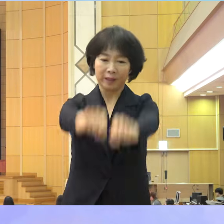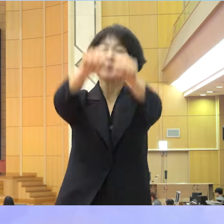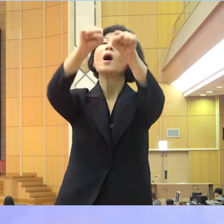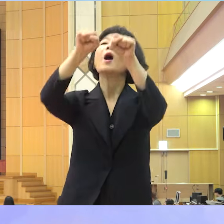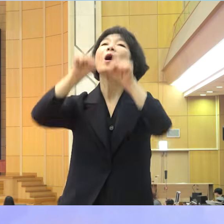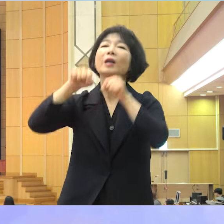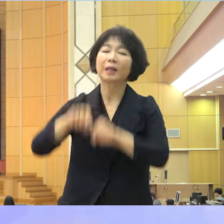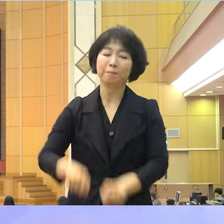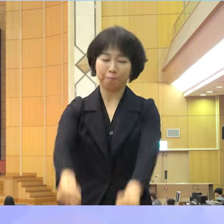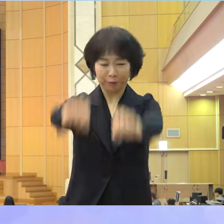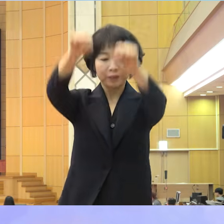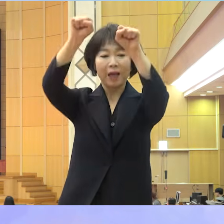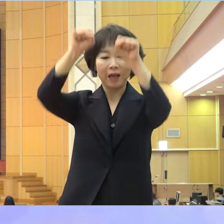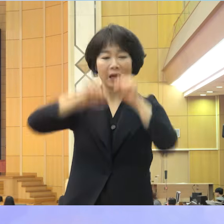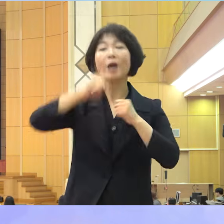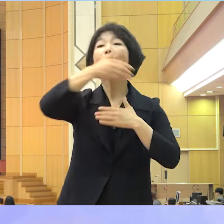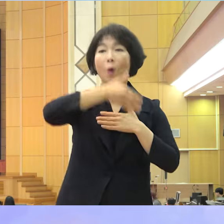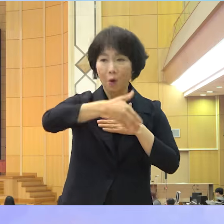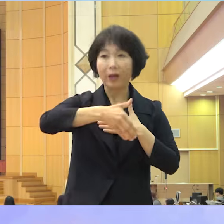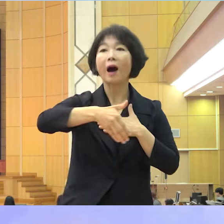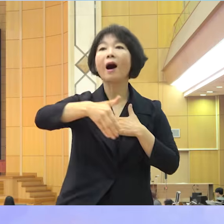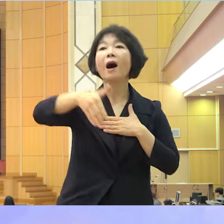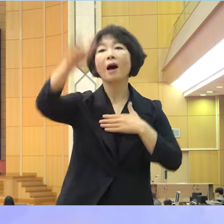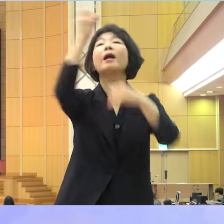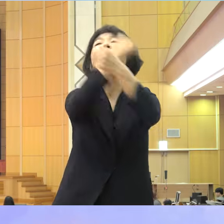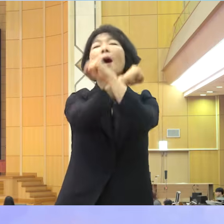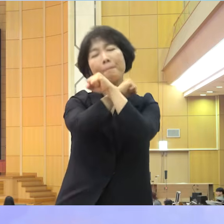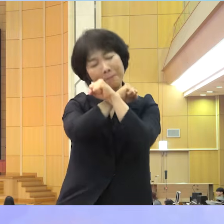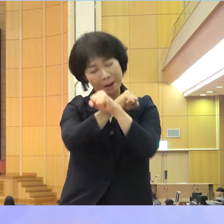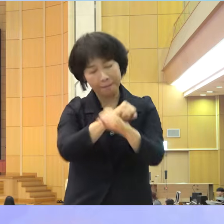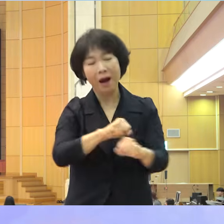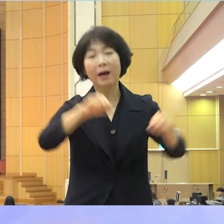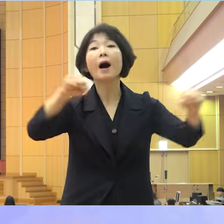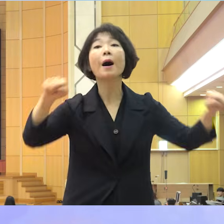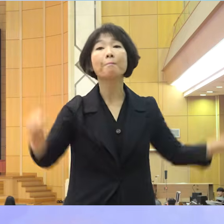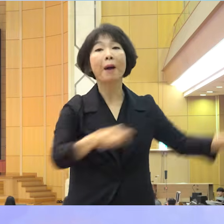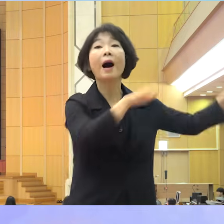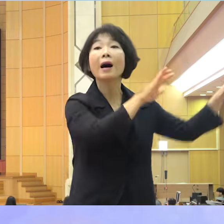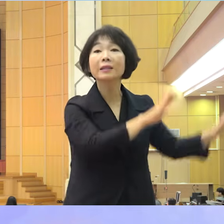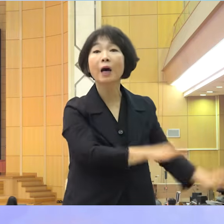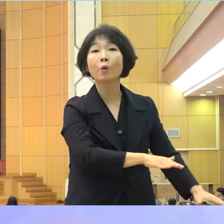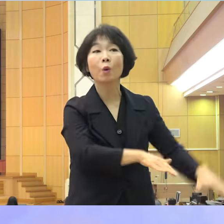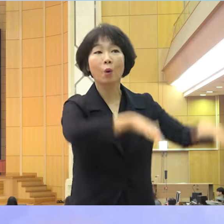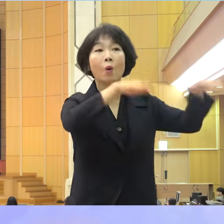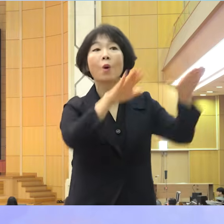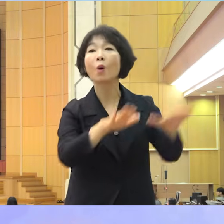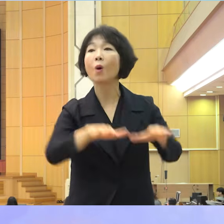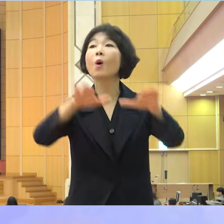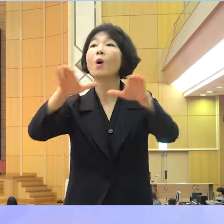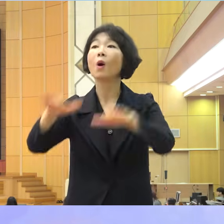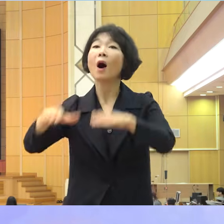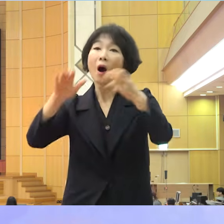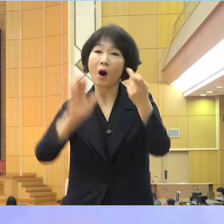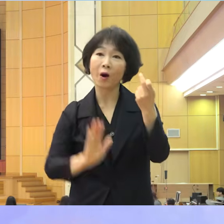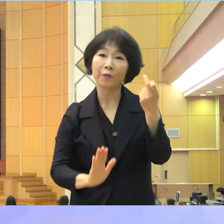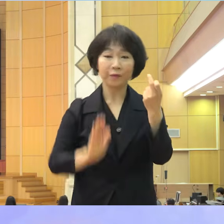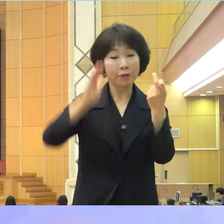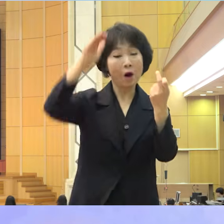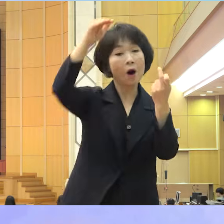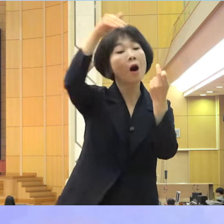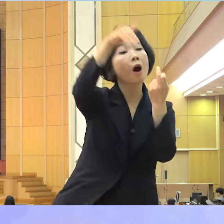내놓을 저 깊은 데로 따라 망망한 바다로